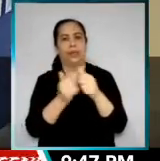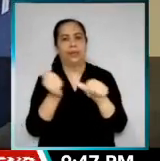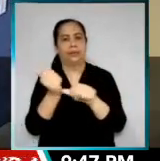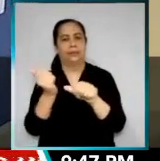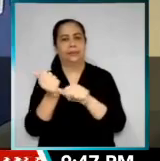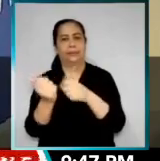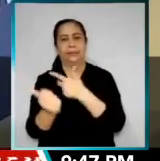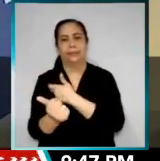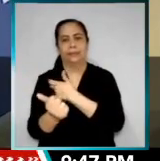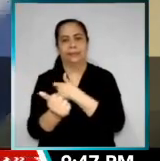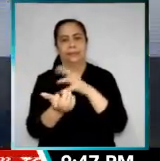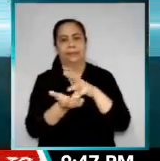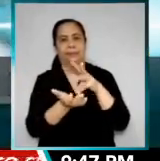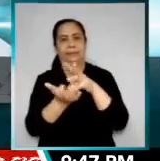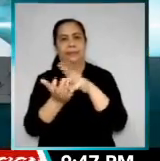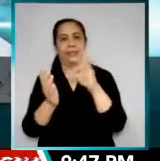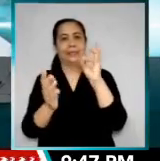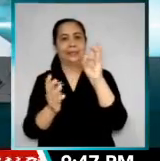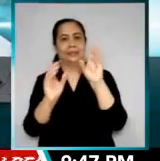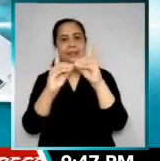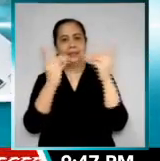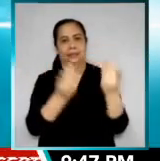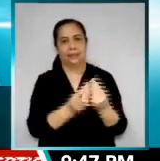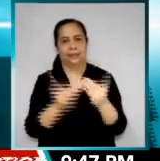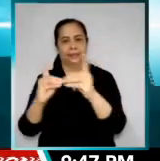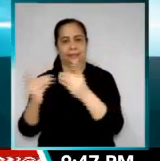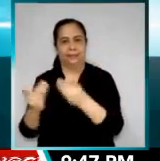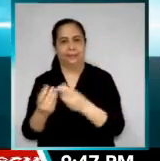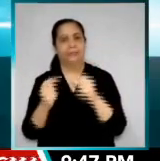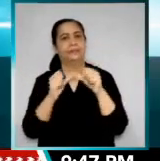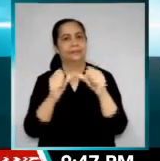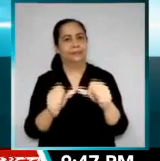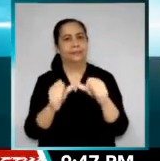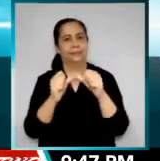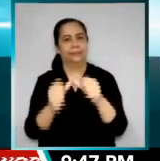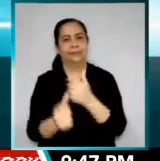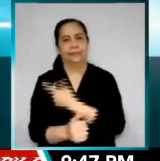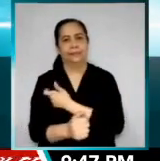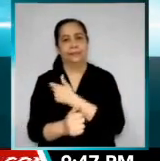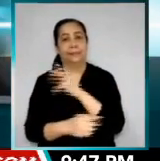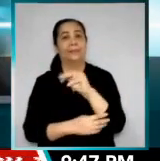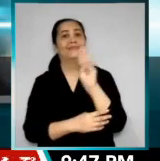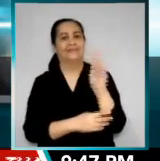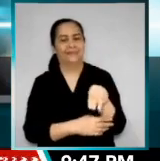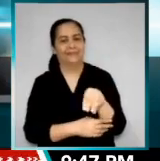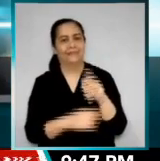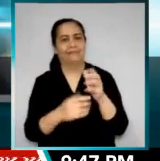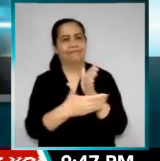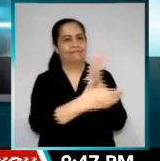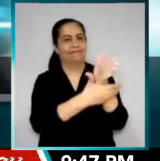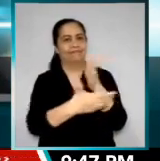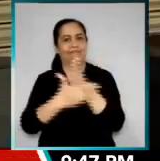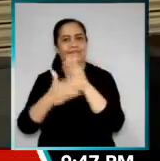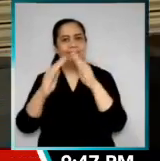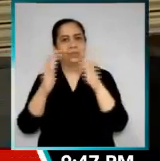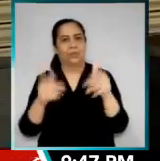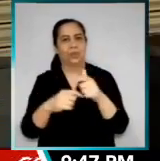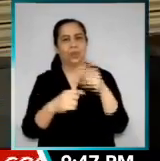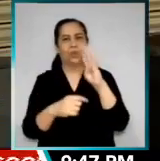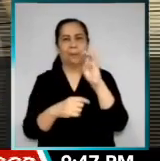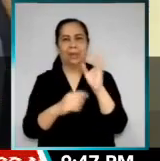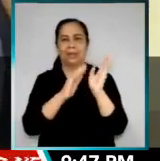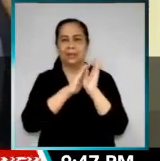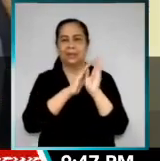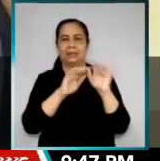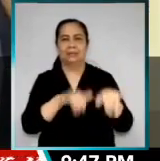sa 6 na distrito. Tuloy-tuloy naman ang pagbabakuna sa Maynila, nagbahay-bahay para sa mga bedridden. Sa Kaunlaran